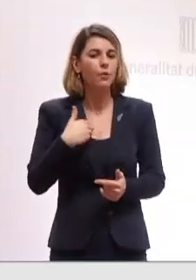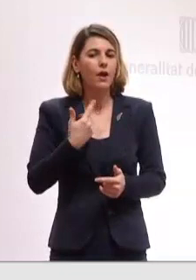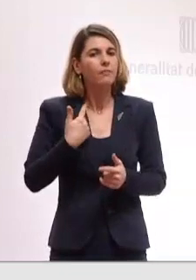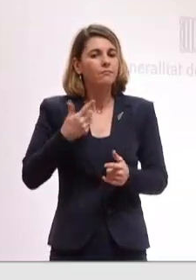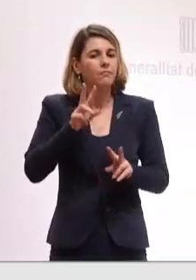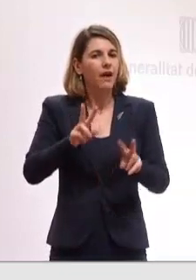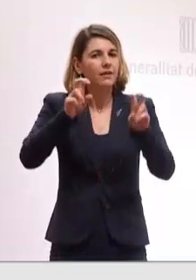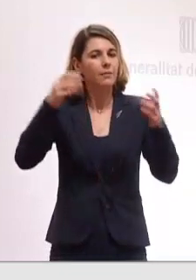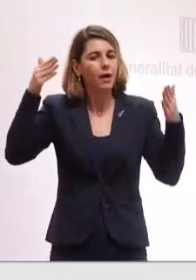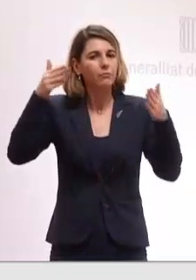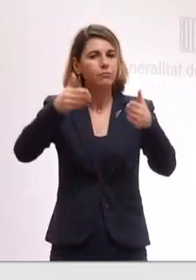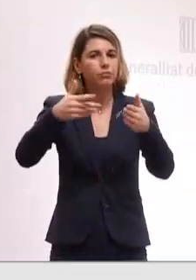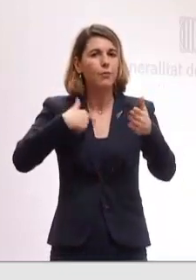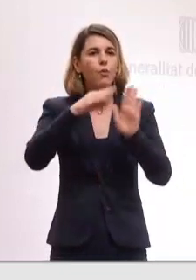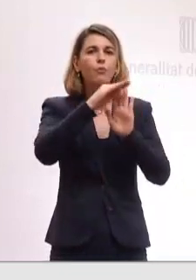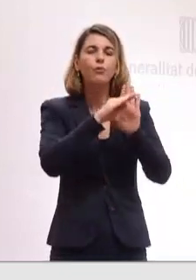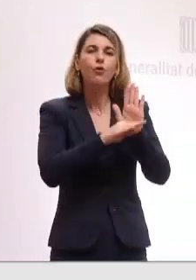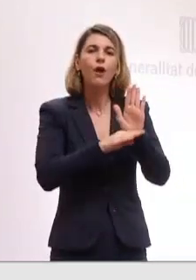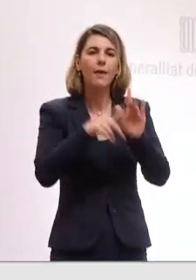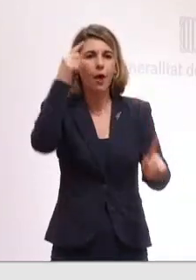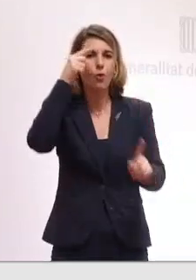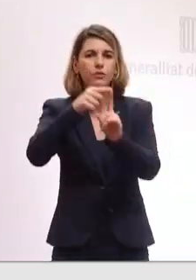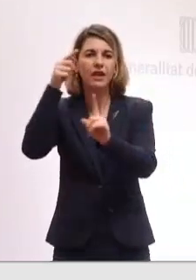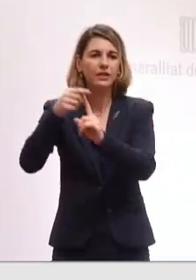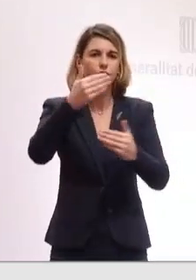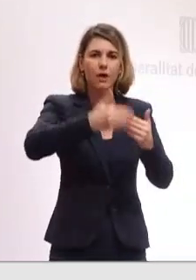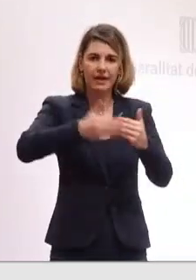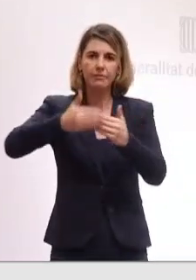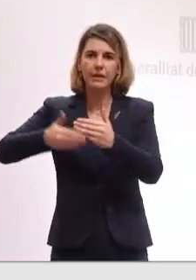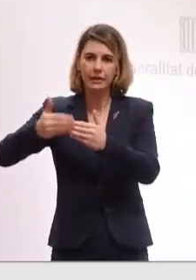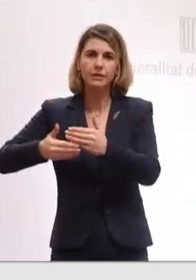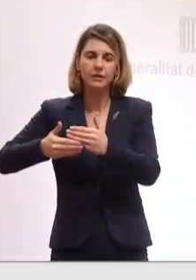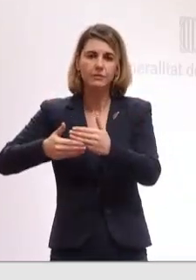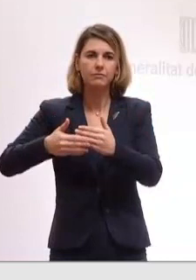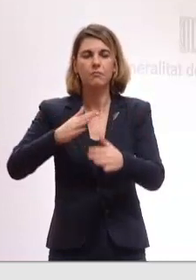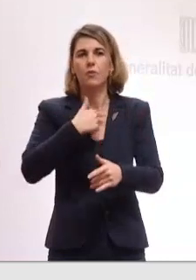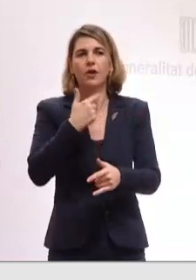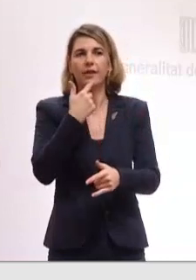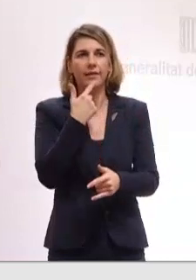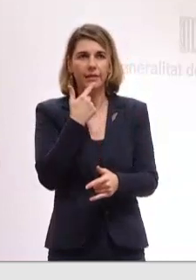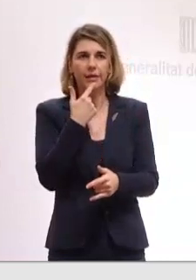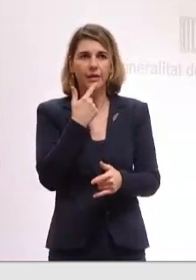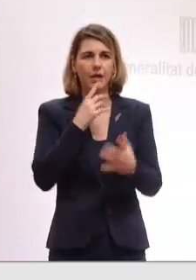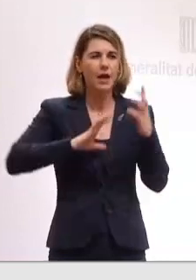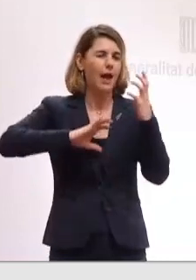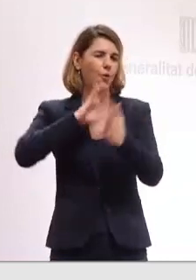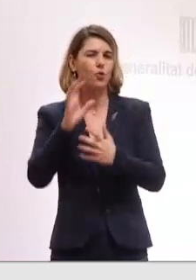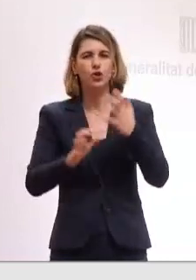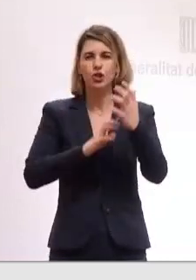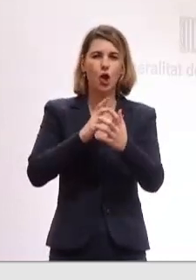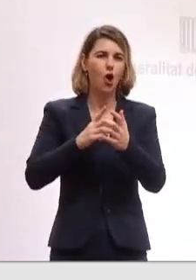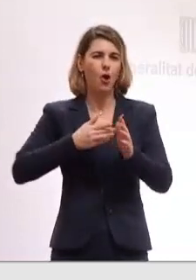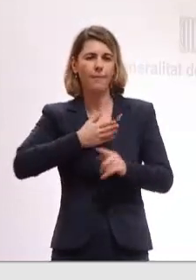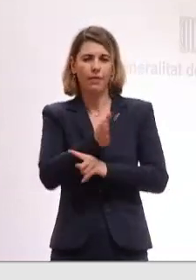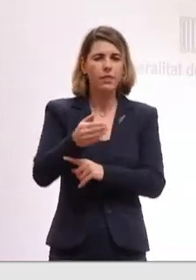qüestió amb un programa d'objectius limitats, és a dir, no plantejar-nos la revolució